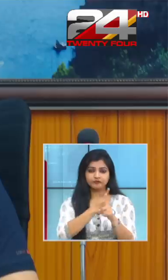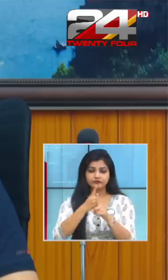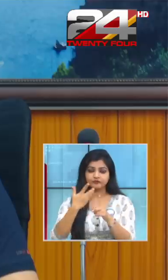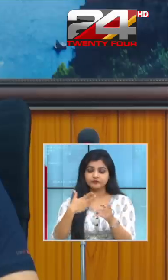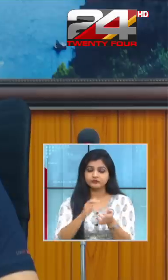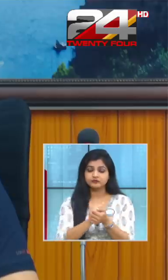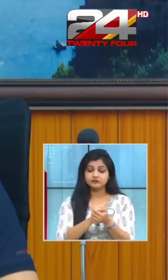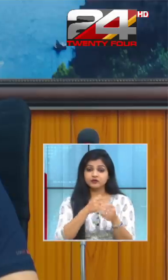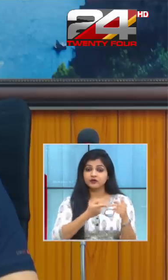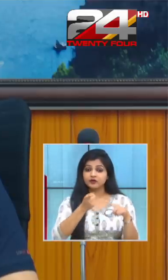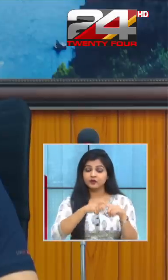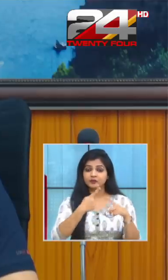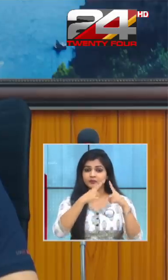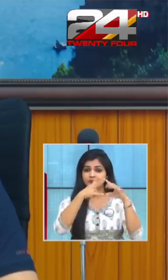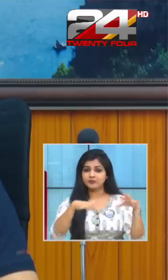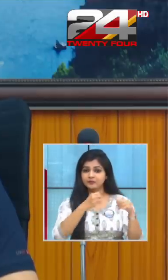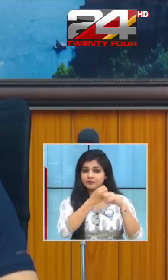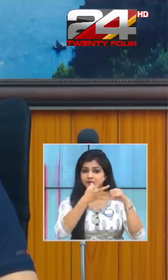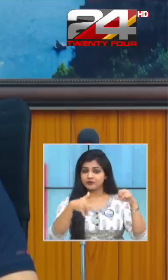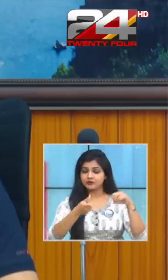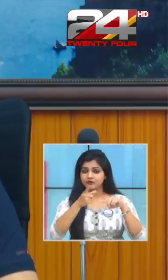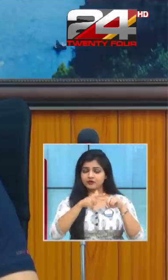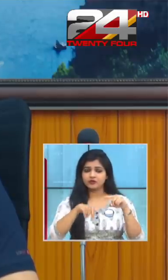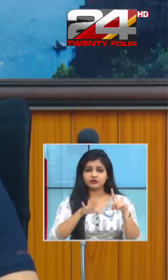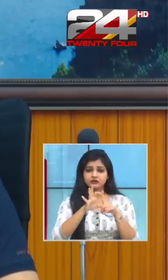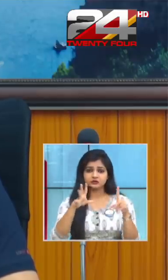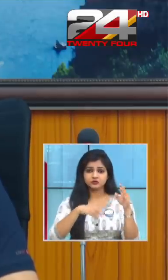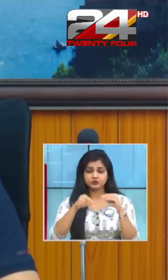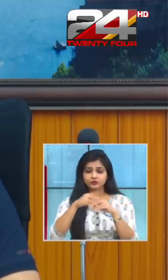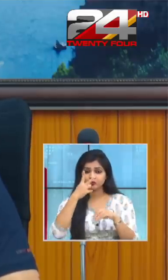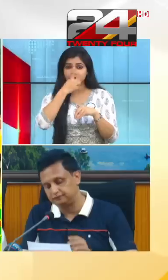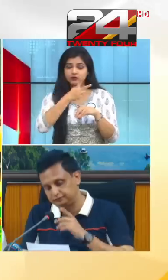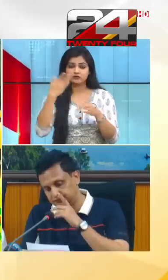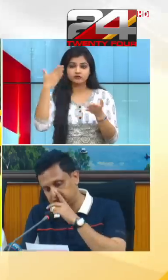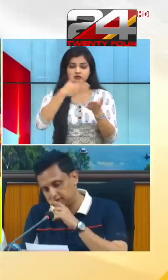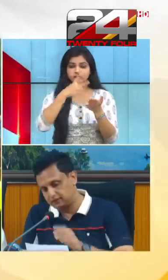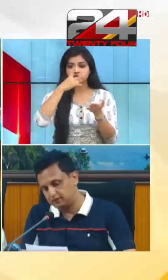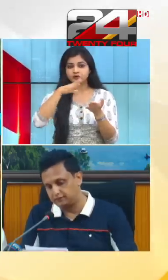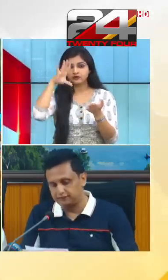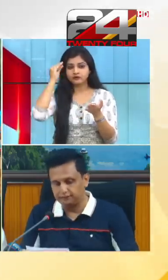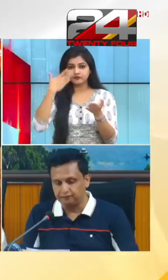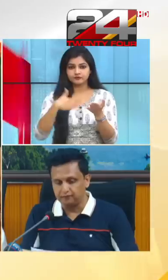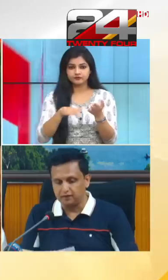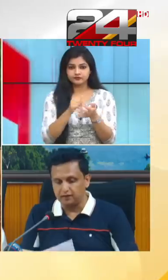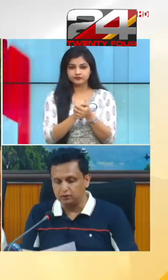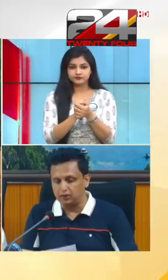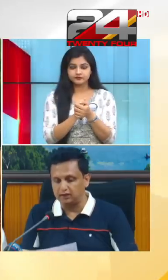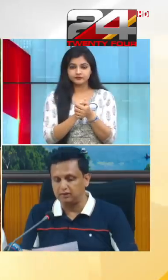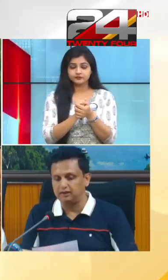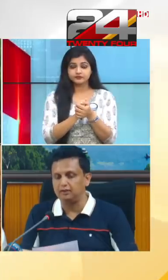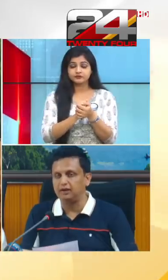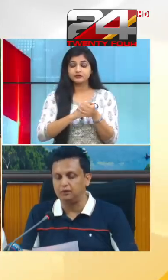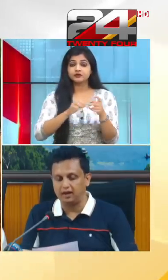ഇവിടെ ഉണ്ടായിട്ടുള്ള ഉരുൾപൊട്ടലിൻ്റെ ആഴവും വ്യാപ്തിയും അവർ മനസ്സിലാക്കിയിട്ടുണ്ട്.